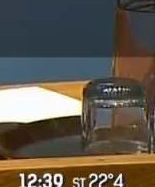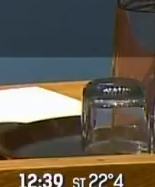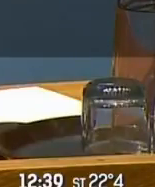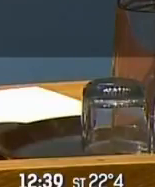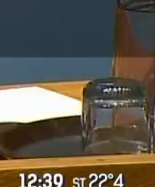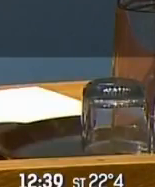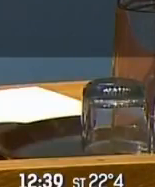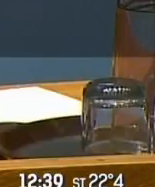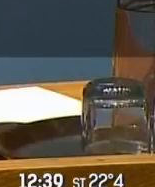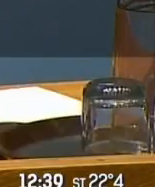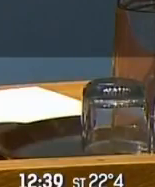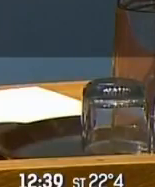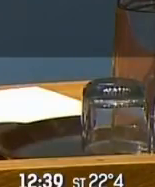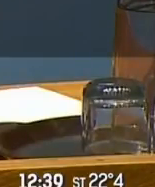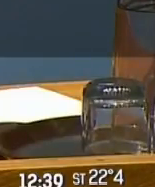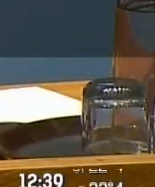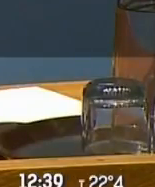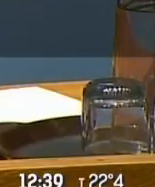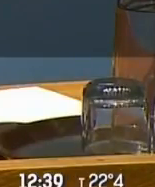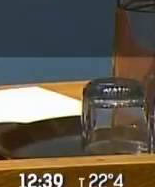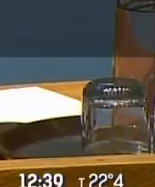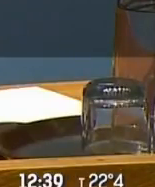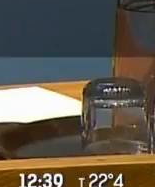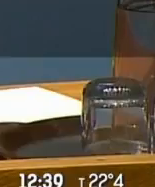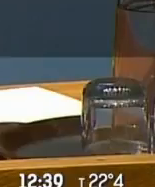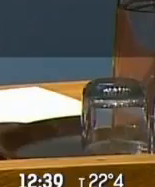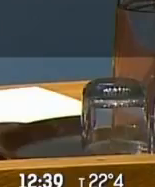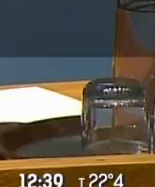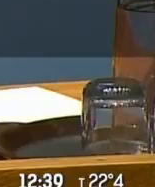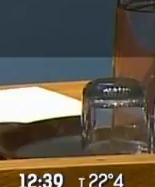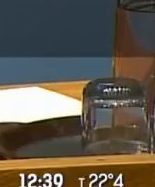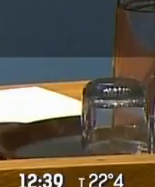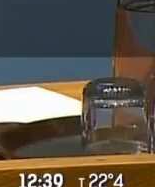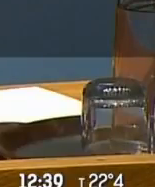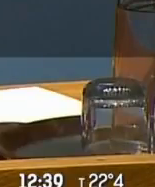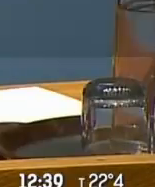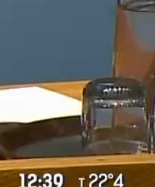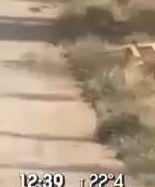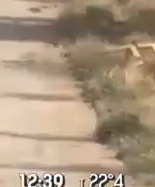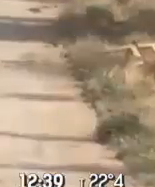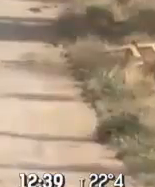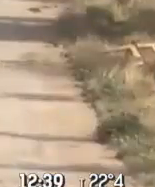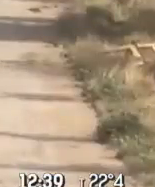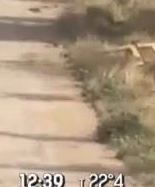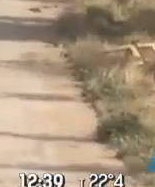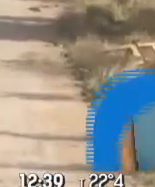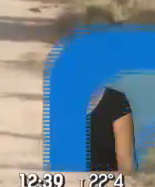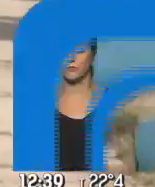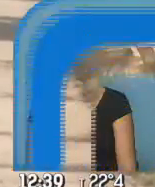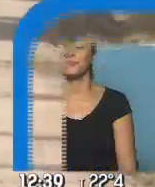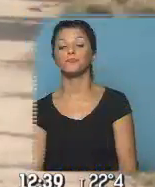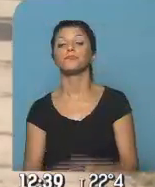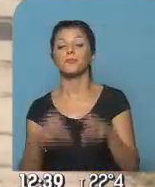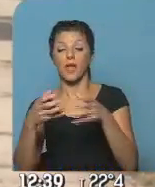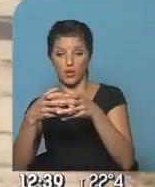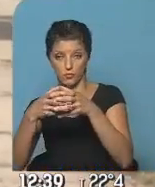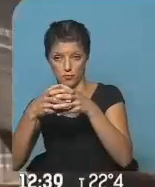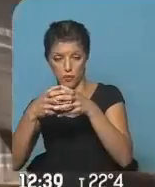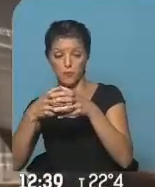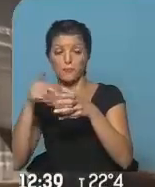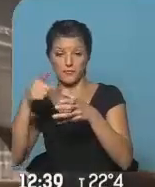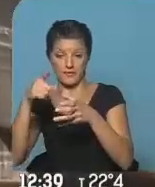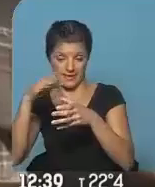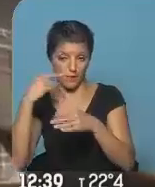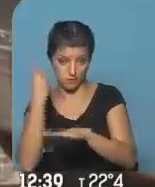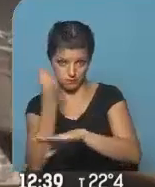السيد الرئيس، تنعقد هذه الجلسة في يوم العيد الوطني لبلادي. El grupo insurgente presente en Doma